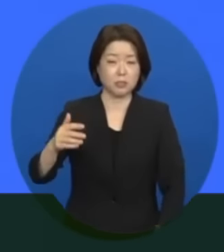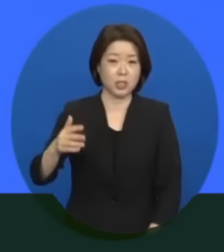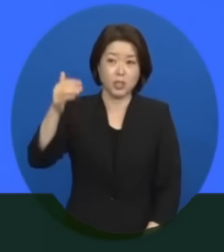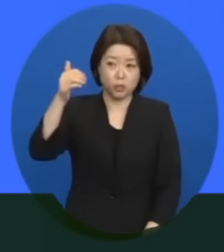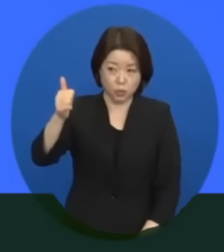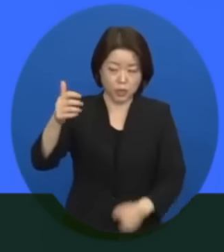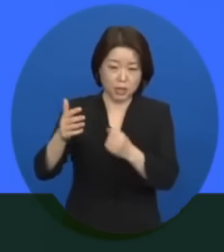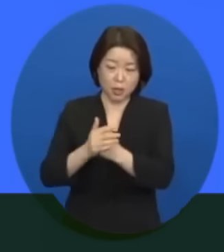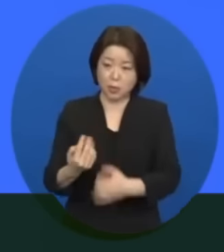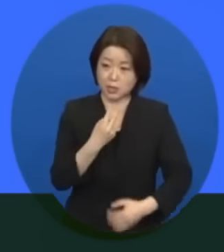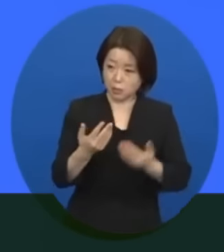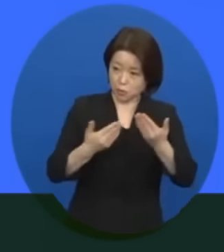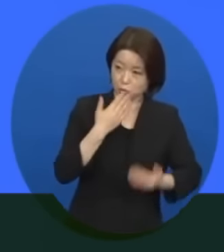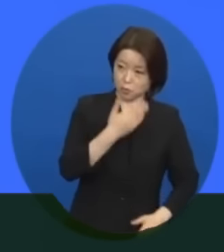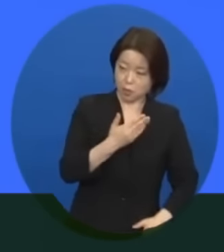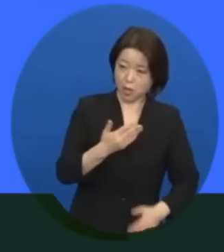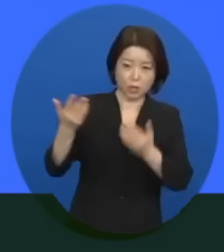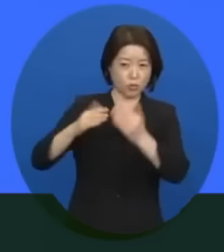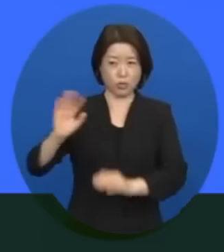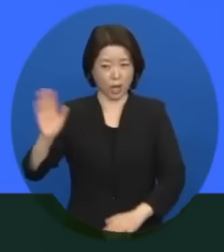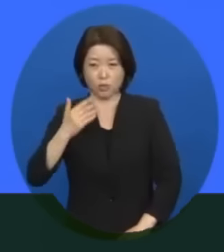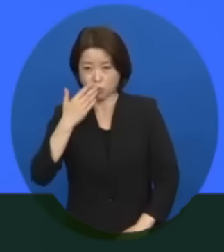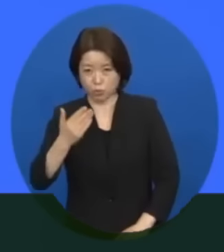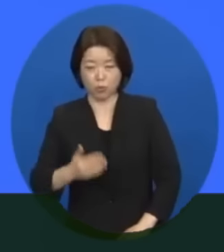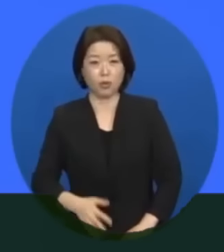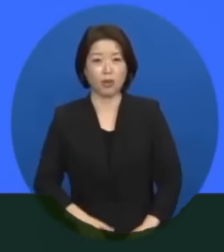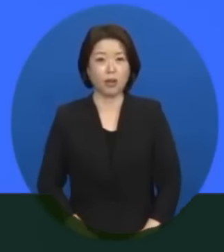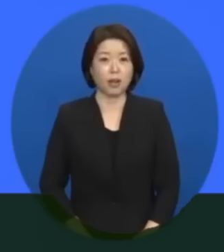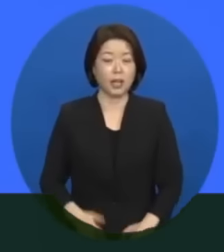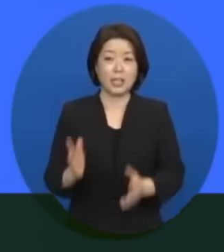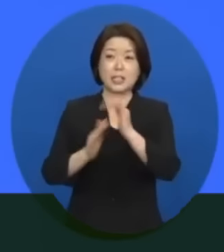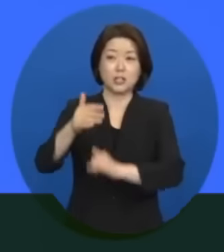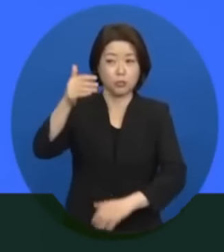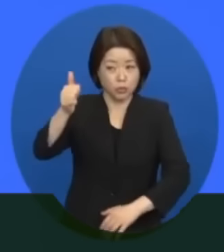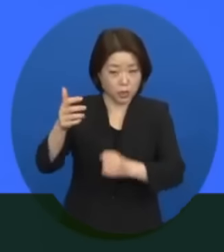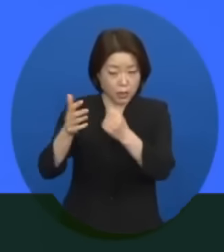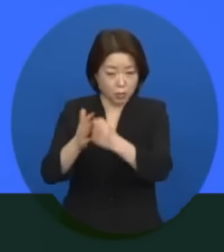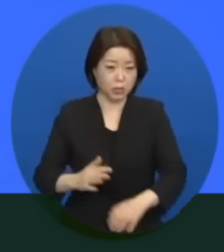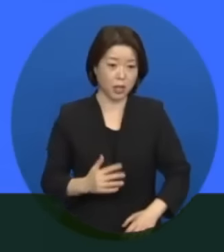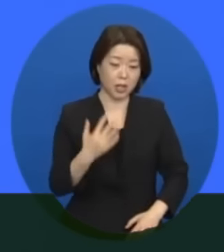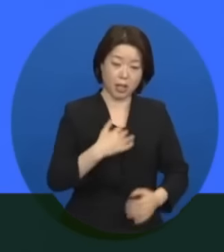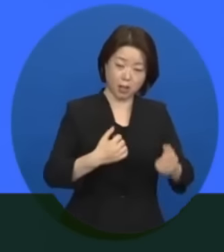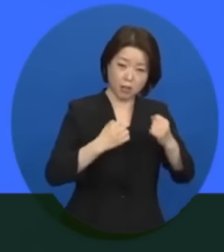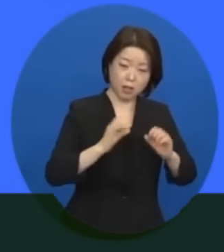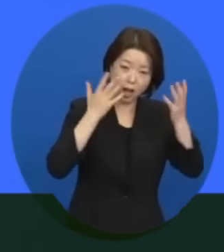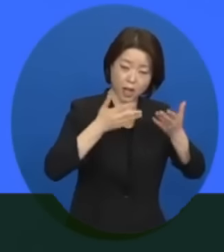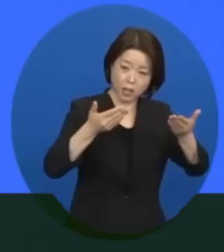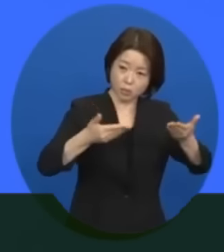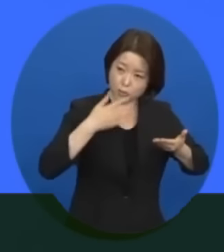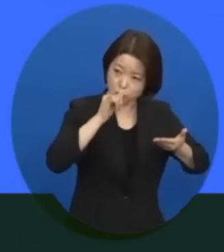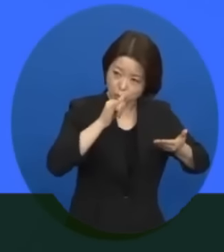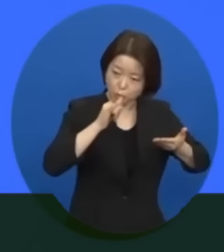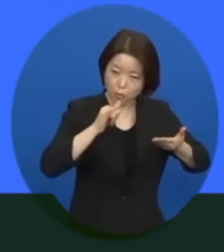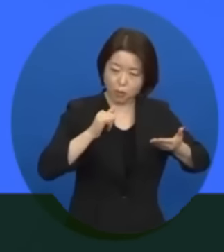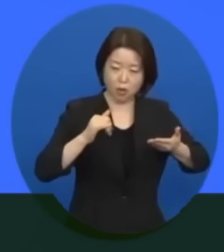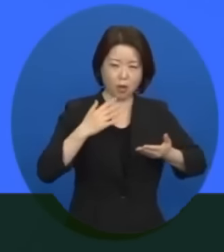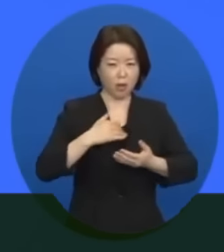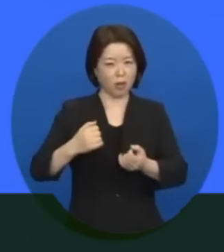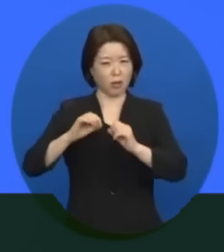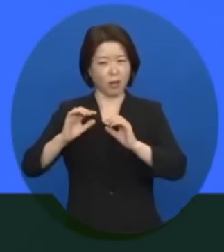하고 예수님 주님이시기 때문에 건강한 아이를 주시기도 하시지만 그렇지 않을 수도